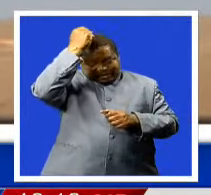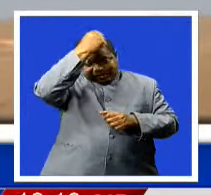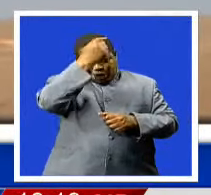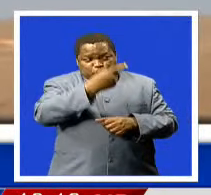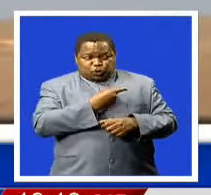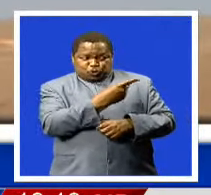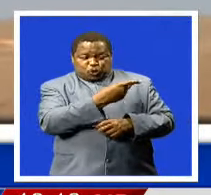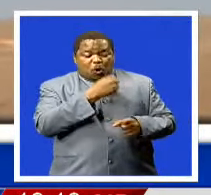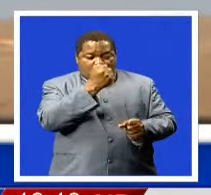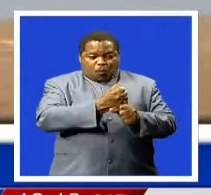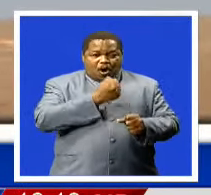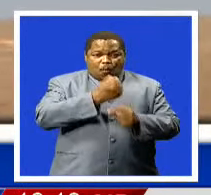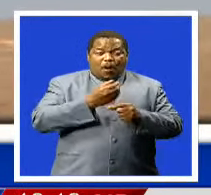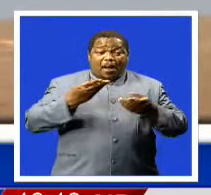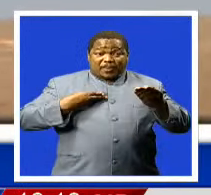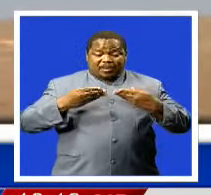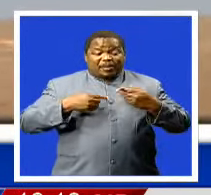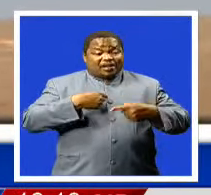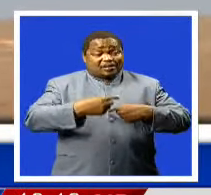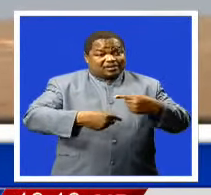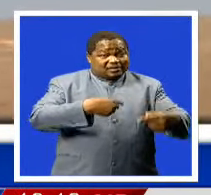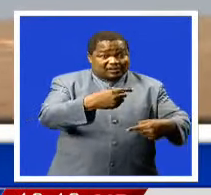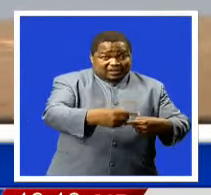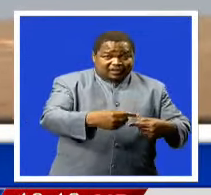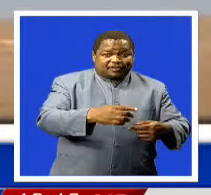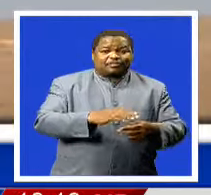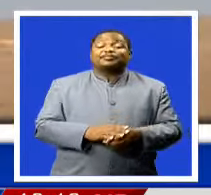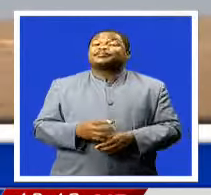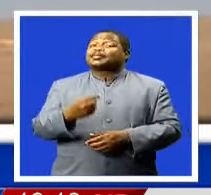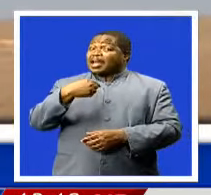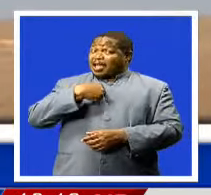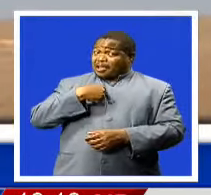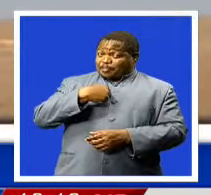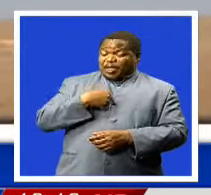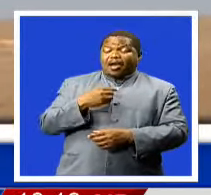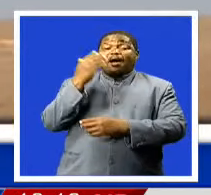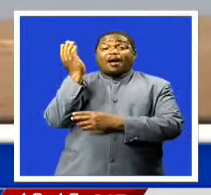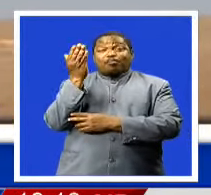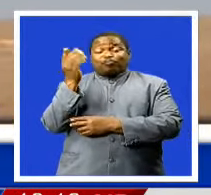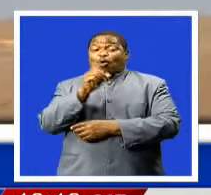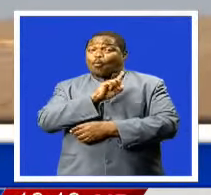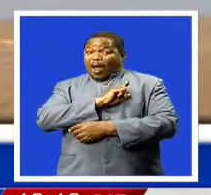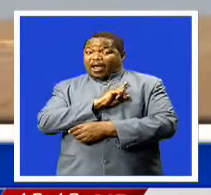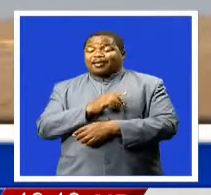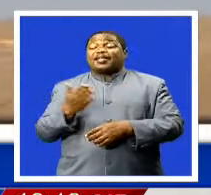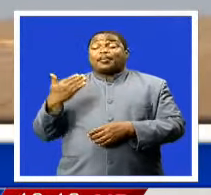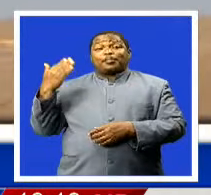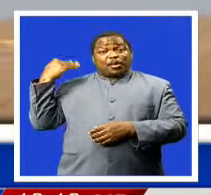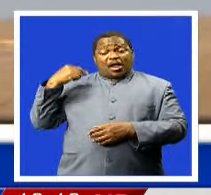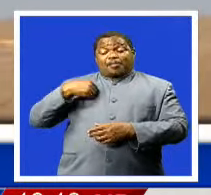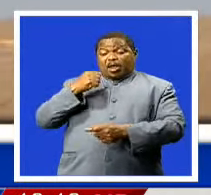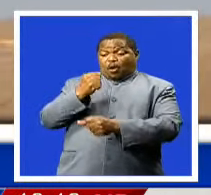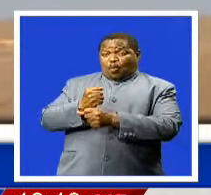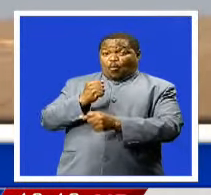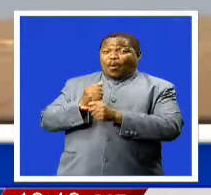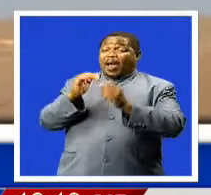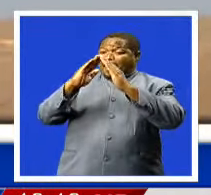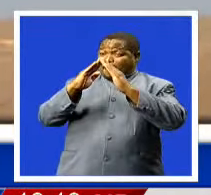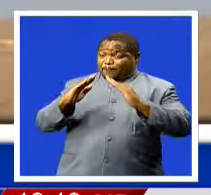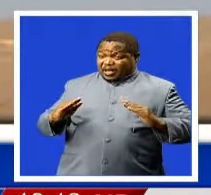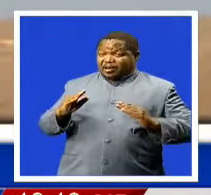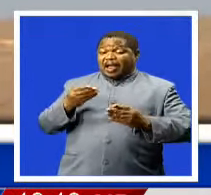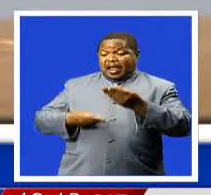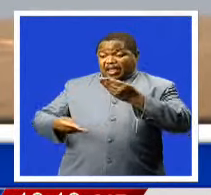kokuthi itolo inkosi bengithumela phaya ehovisini laka planning befika